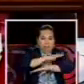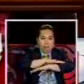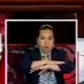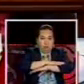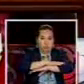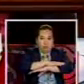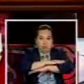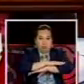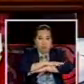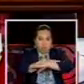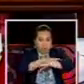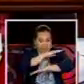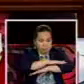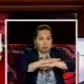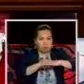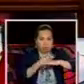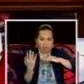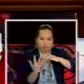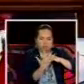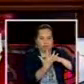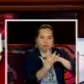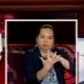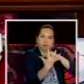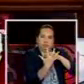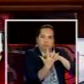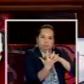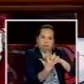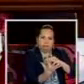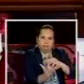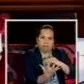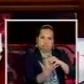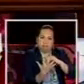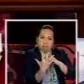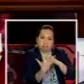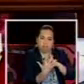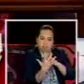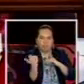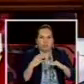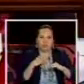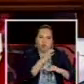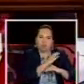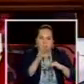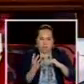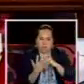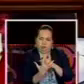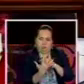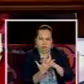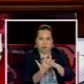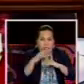ho yung nakapaligid yung mga ibang mga congressman, Your Honor. Yung ba